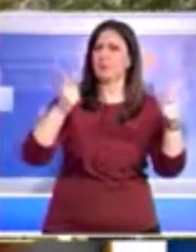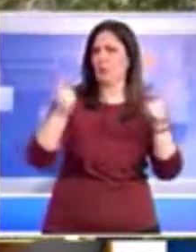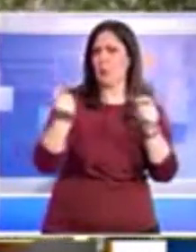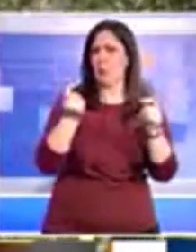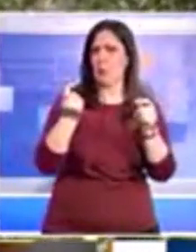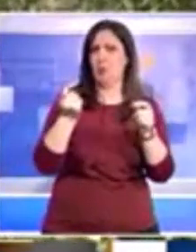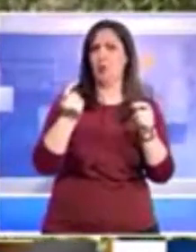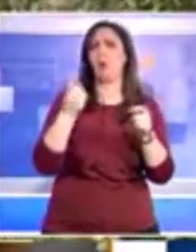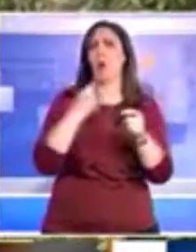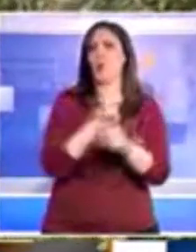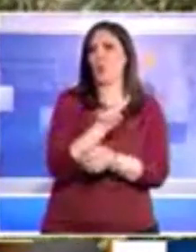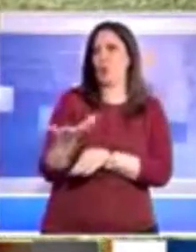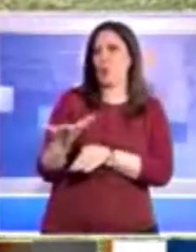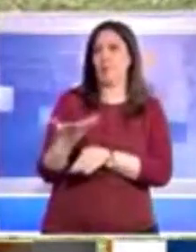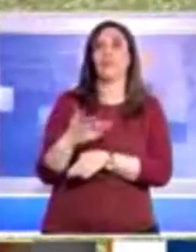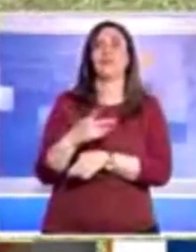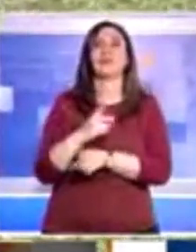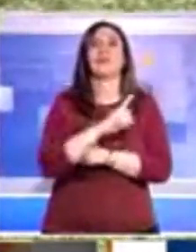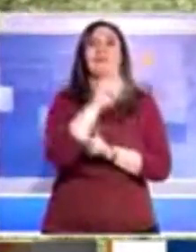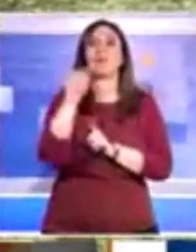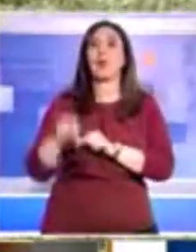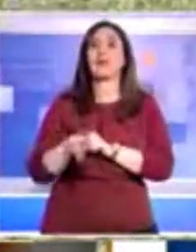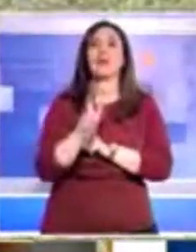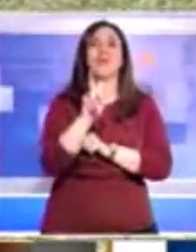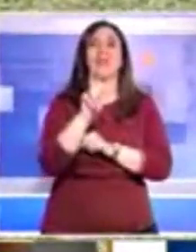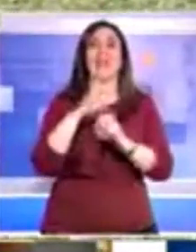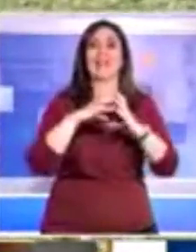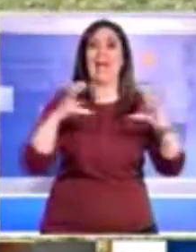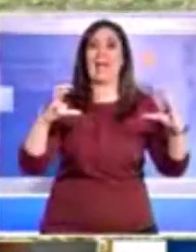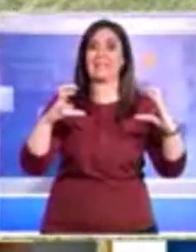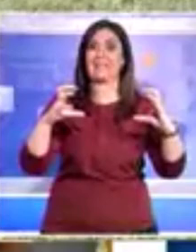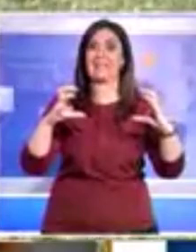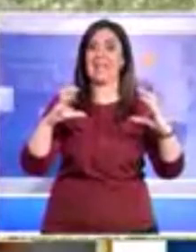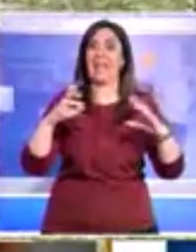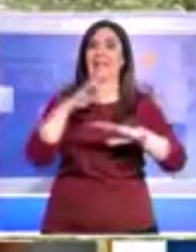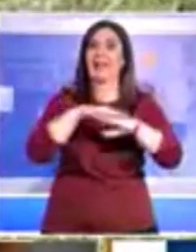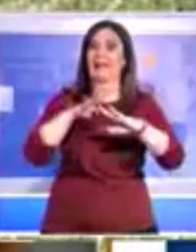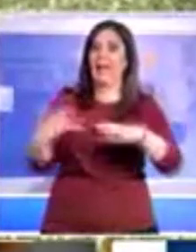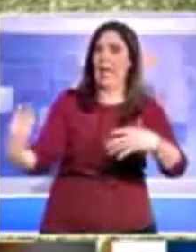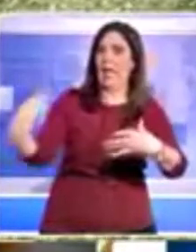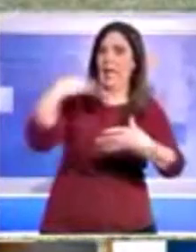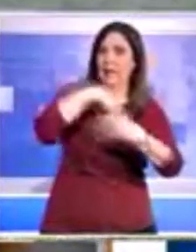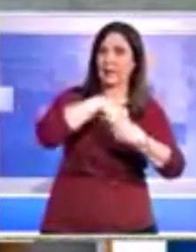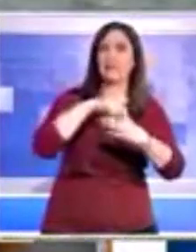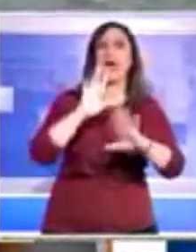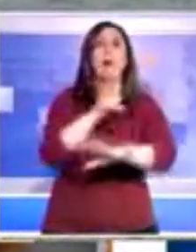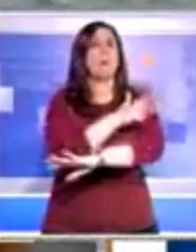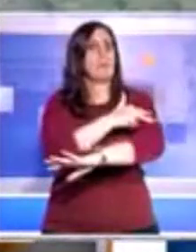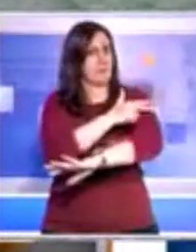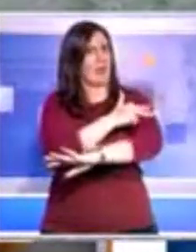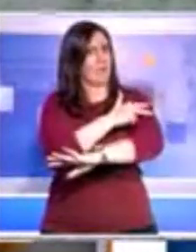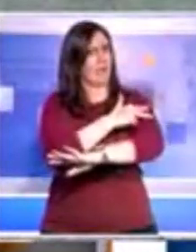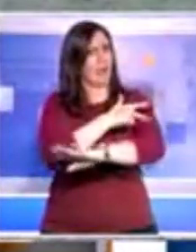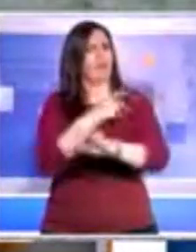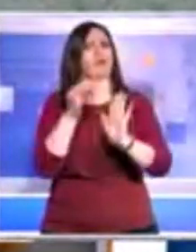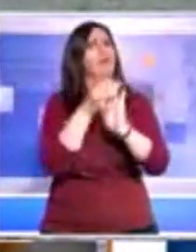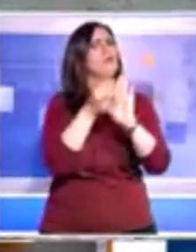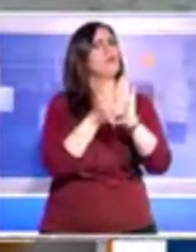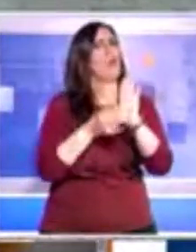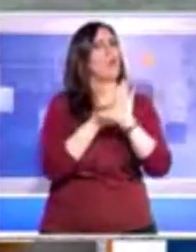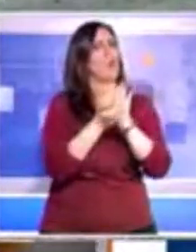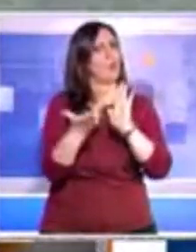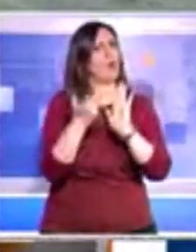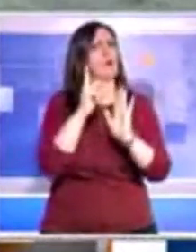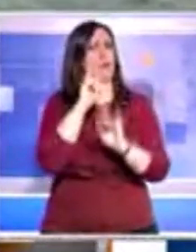nei numeri solo 20 finora le aziende che hanno aderito alla rete ma secondo il prefetto già questo è andato incoraggiante e